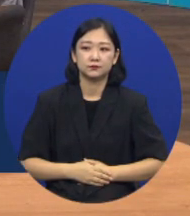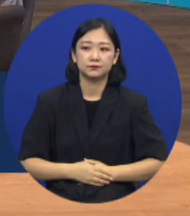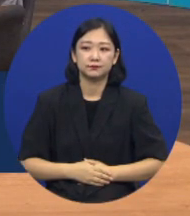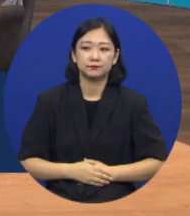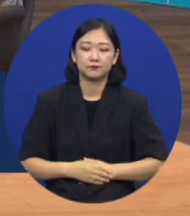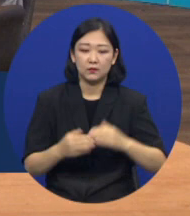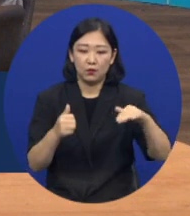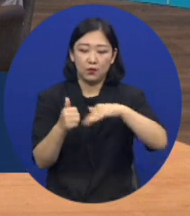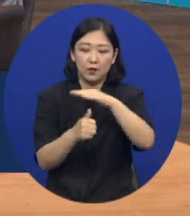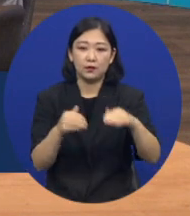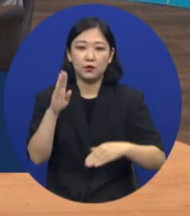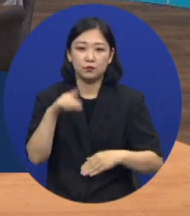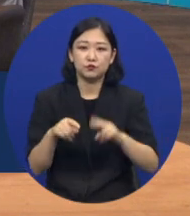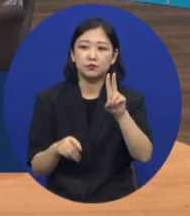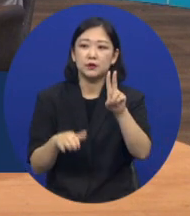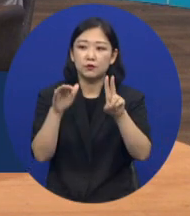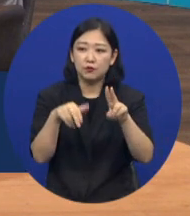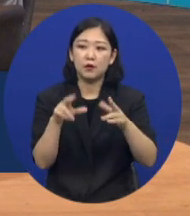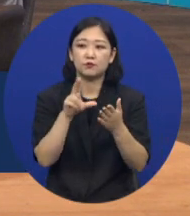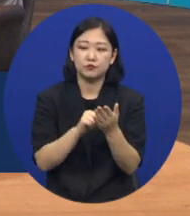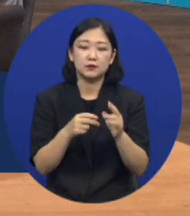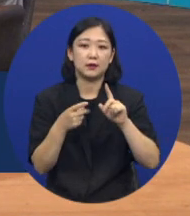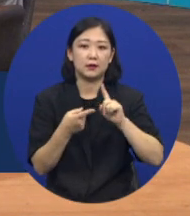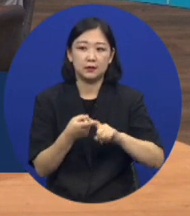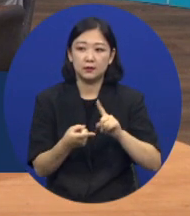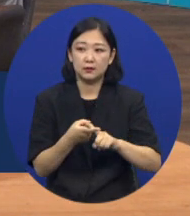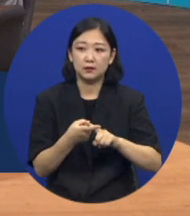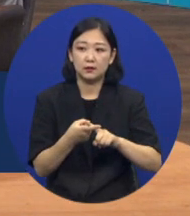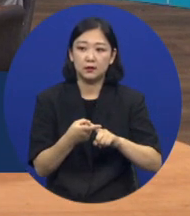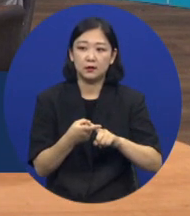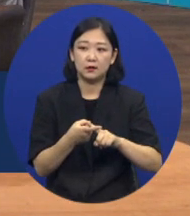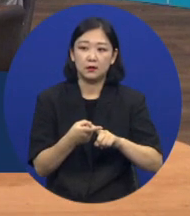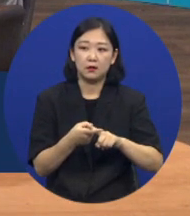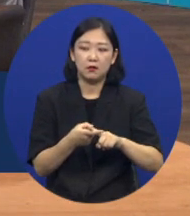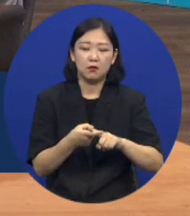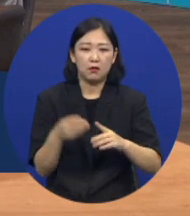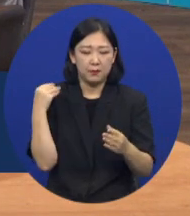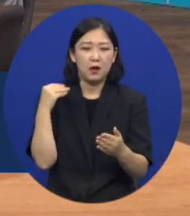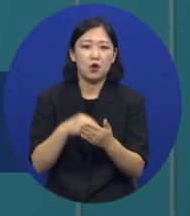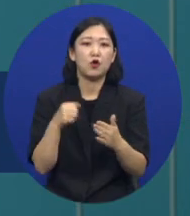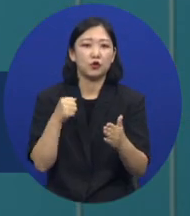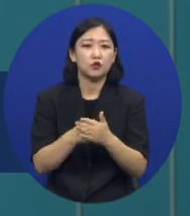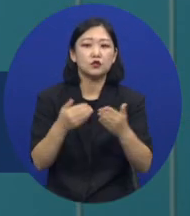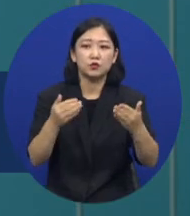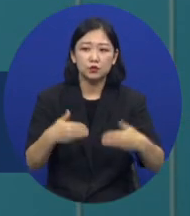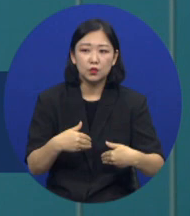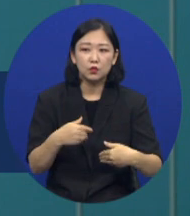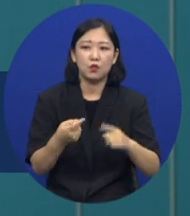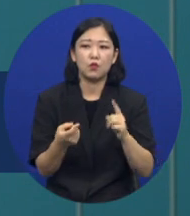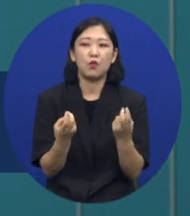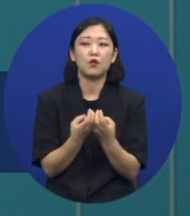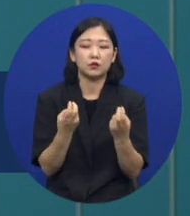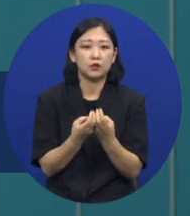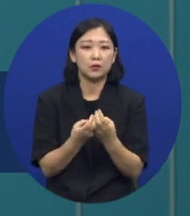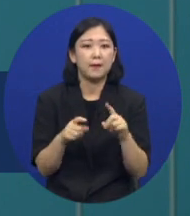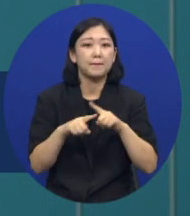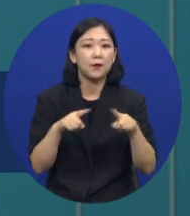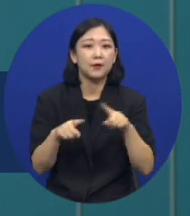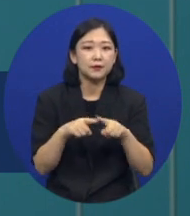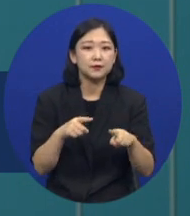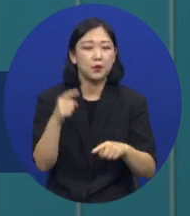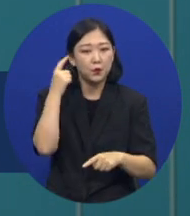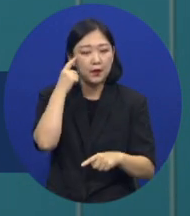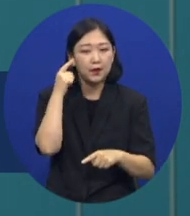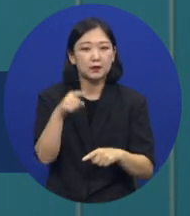환경부가 게이 공안 문제에 대해서 전략환경영향평가 와 반려 결정을 내렸는데 여기에 대해서 어떻게 평가 하시는지